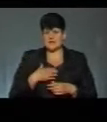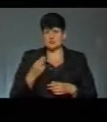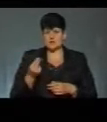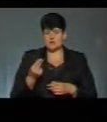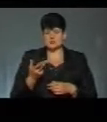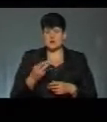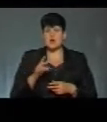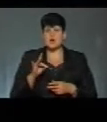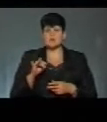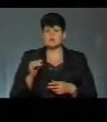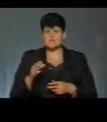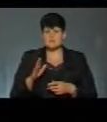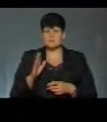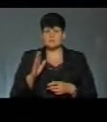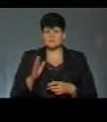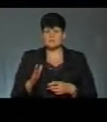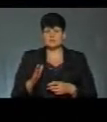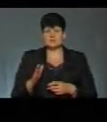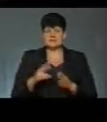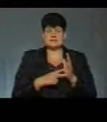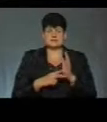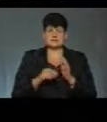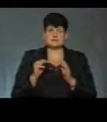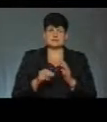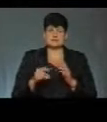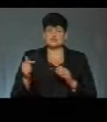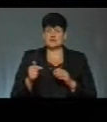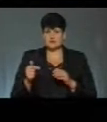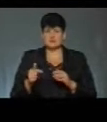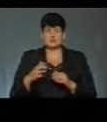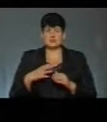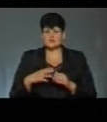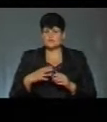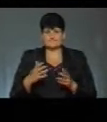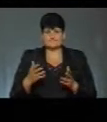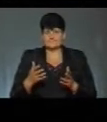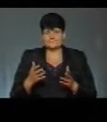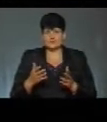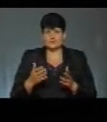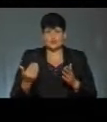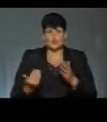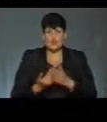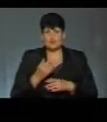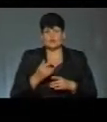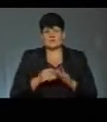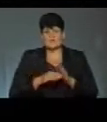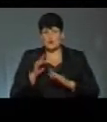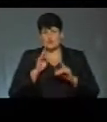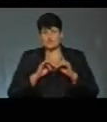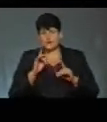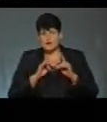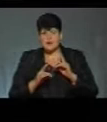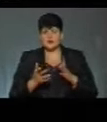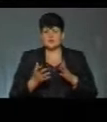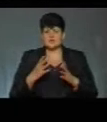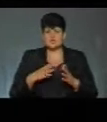а розмитнення обійдеться десь в районі 70 тисяч гривень. Почекати до нової сесії, нової Верховної Ради і чекати, можливо,